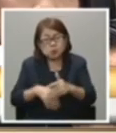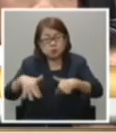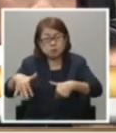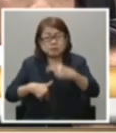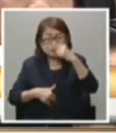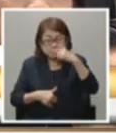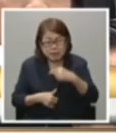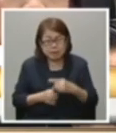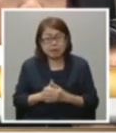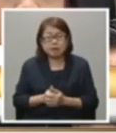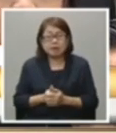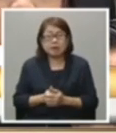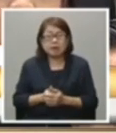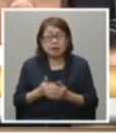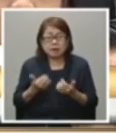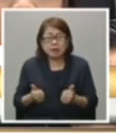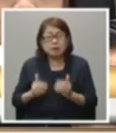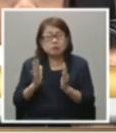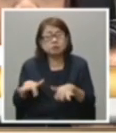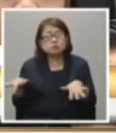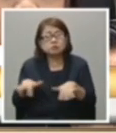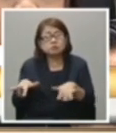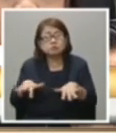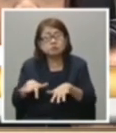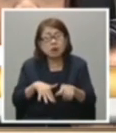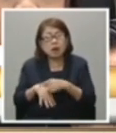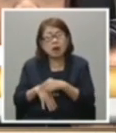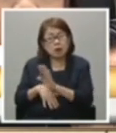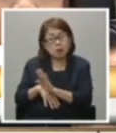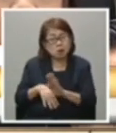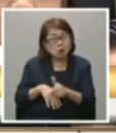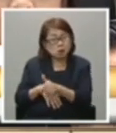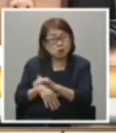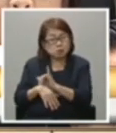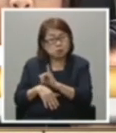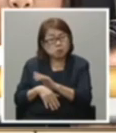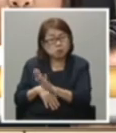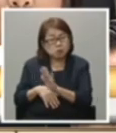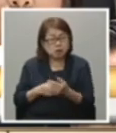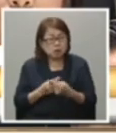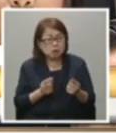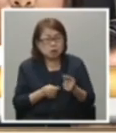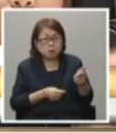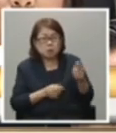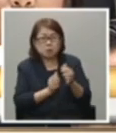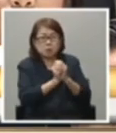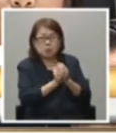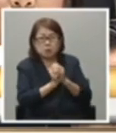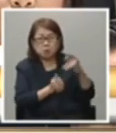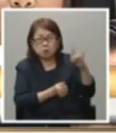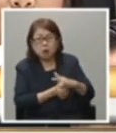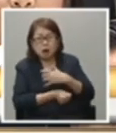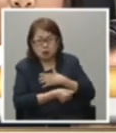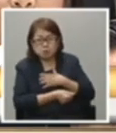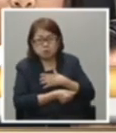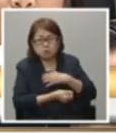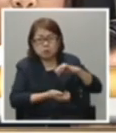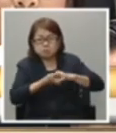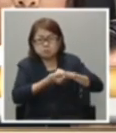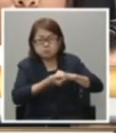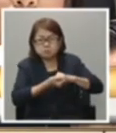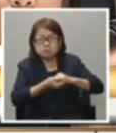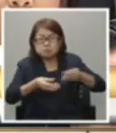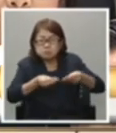ๆตัวน้อยๆไปแลกเปลี่ยนกับการได้ถ่ายรูปกับแจ็คหมาการจับมือกับเขาการที่จะเอาไปพูดได้ว่